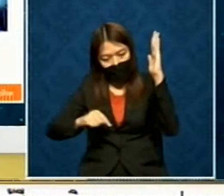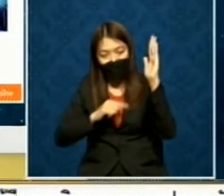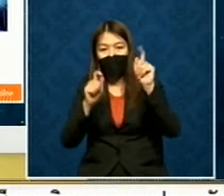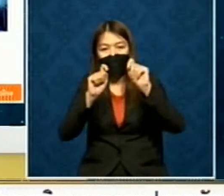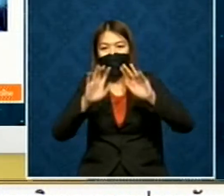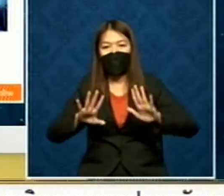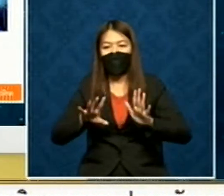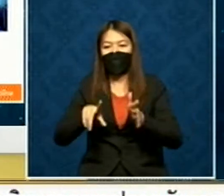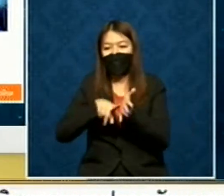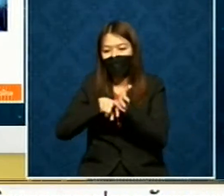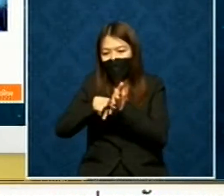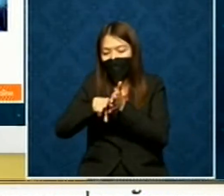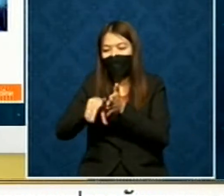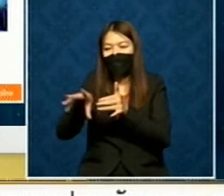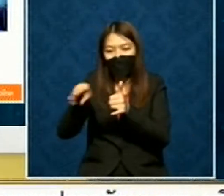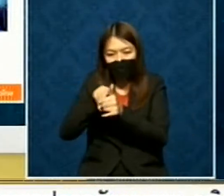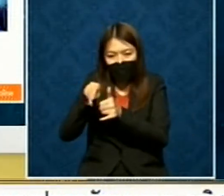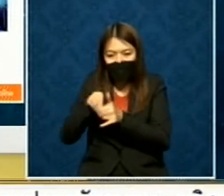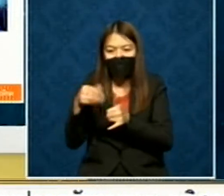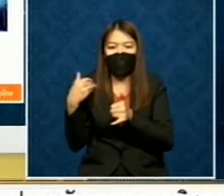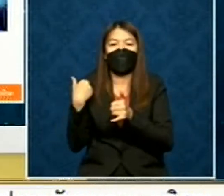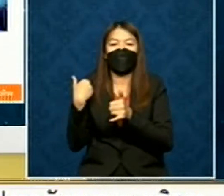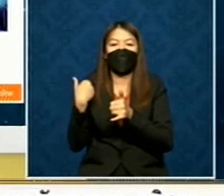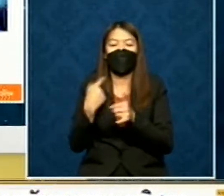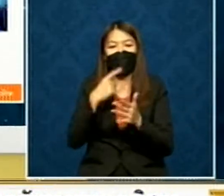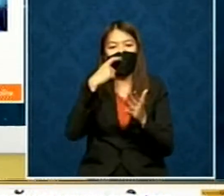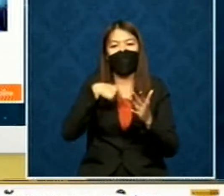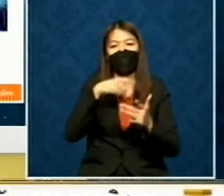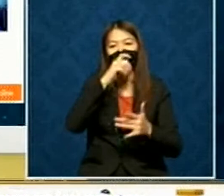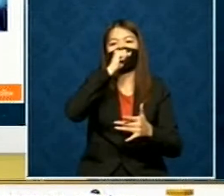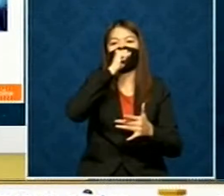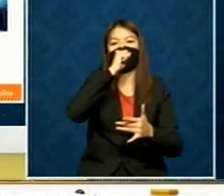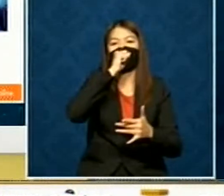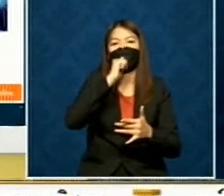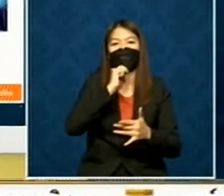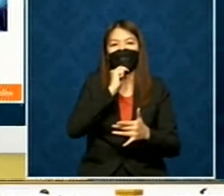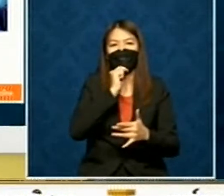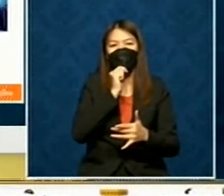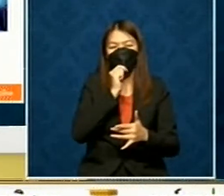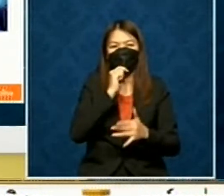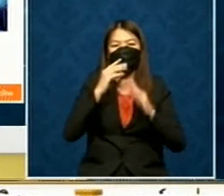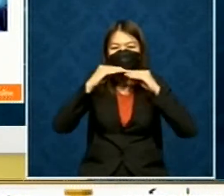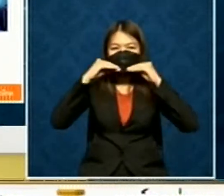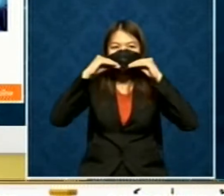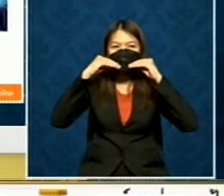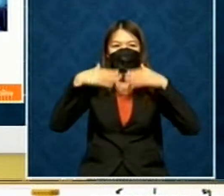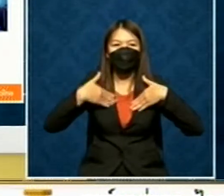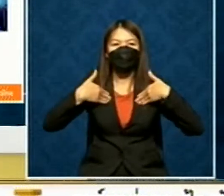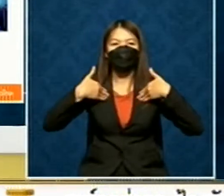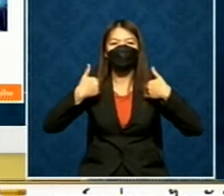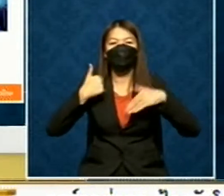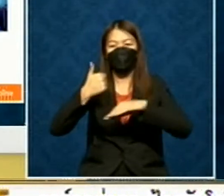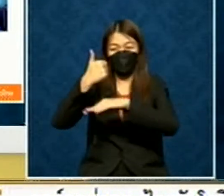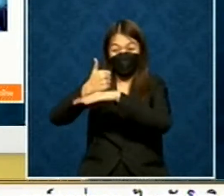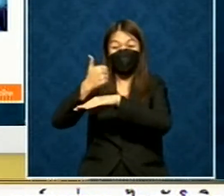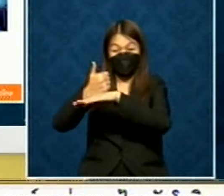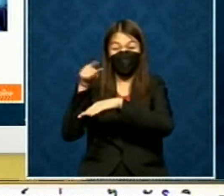ี ยืนยิ้มทะแงการแบบนี้ในป 63 ผมนวท่านเป็ผู้เจ็การบริษัทนี่อธิบาดี